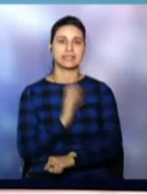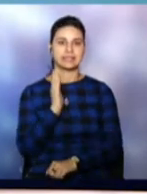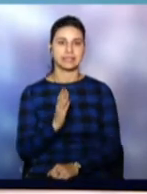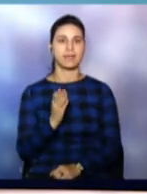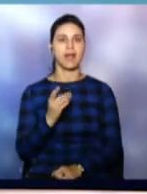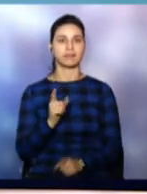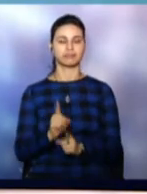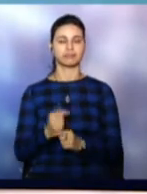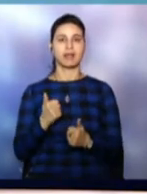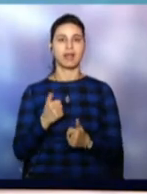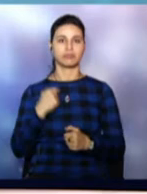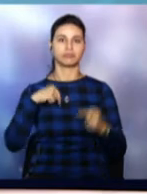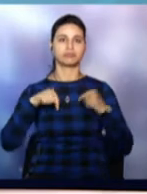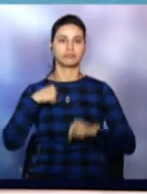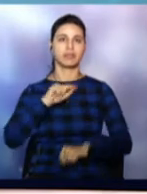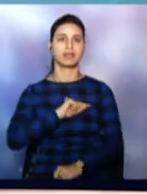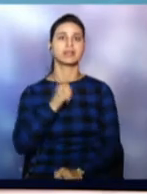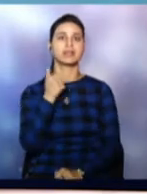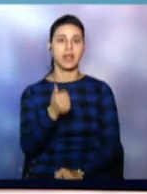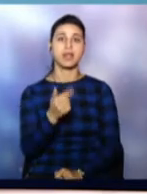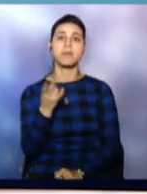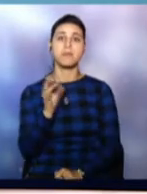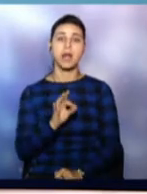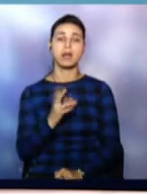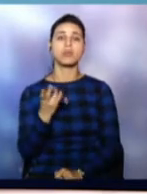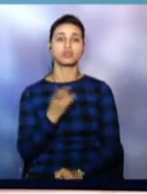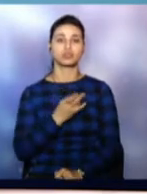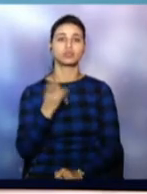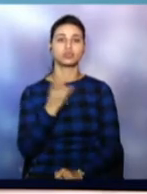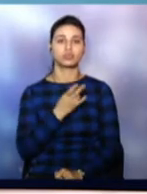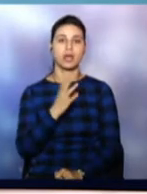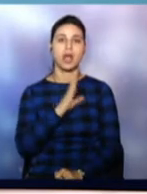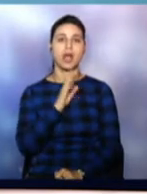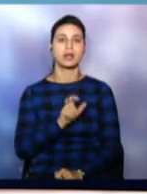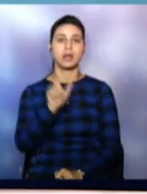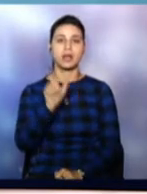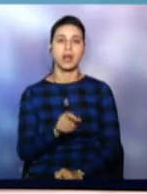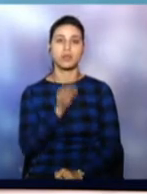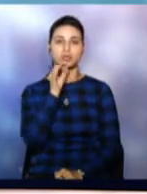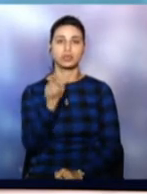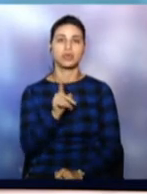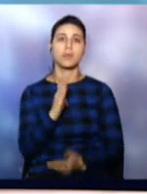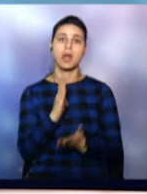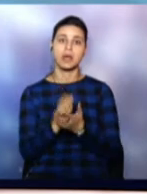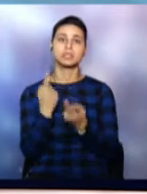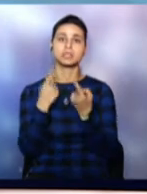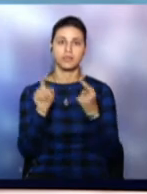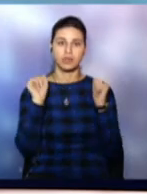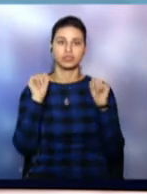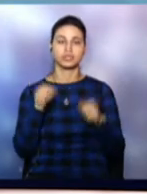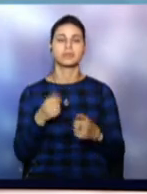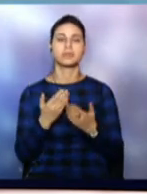დილის საათებში, სრულიად მისაღებია. თუმცა უნდა ქალბატონს ვუთხრათ, რომ არის სხვა